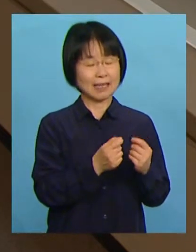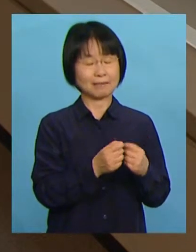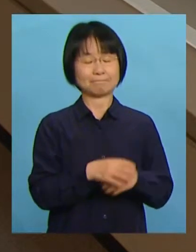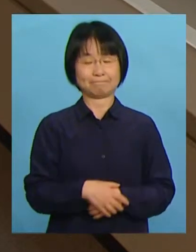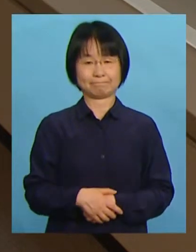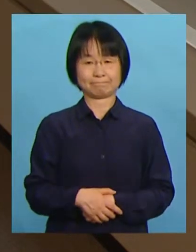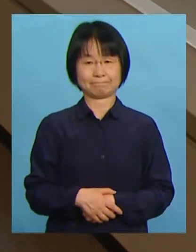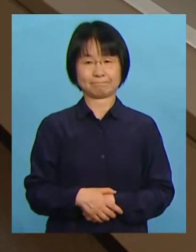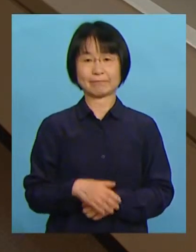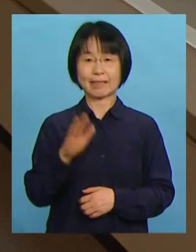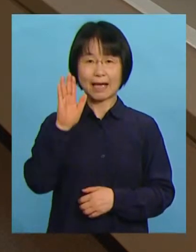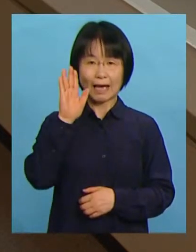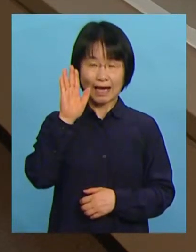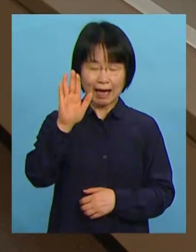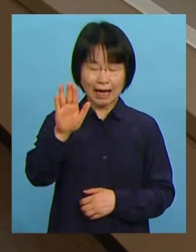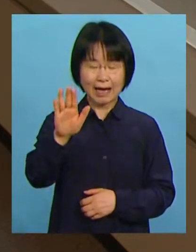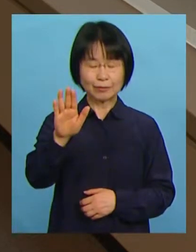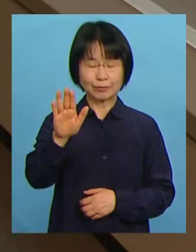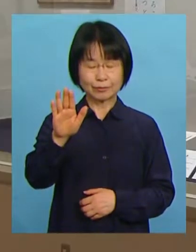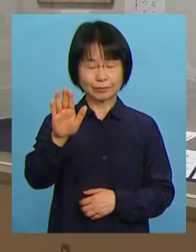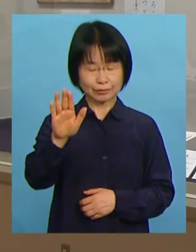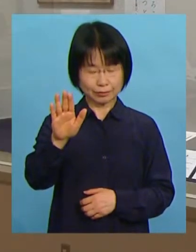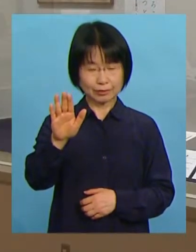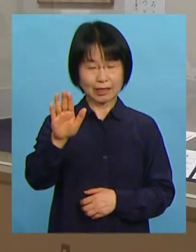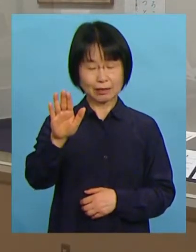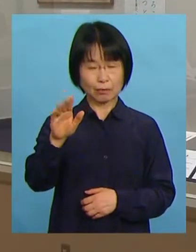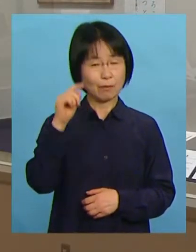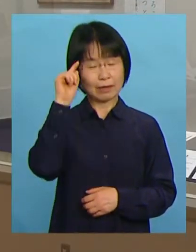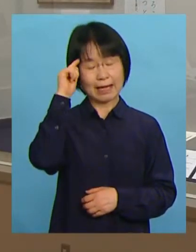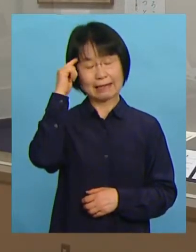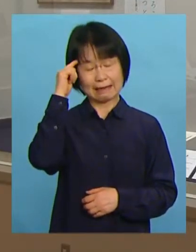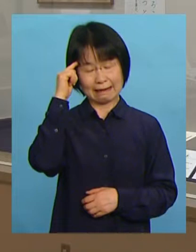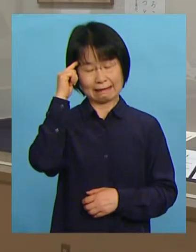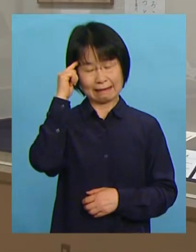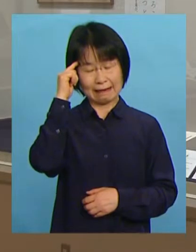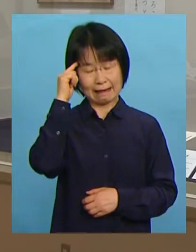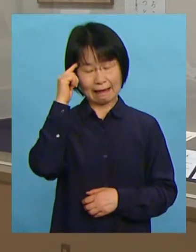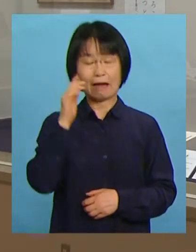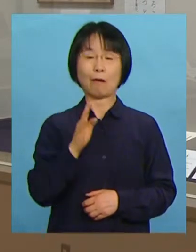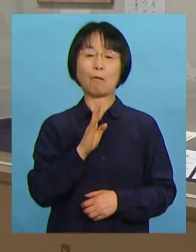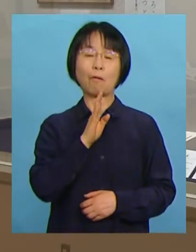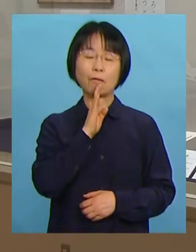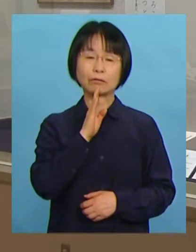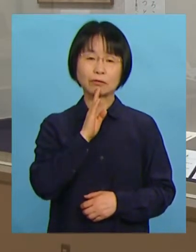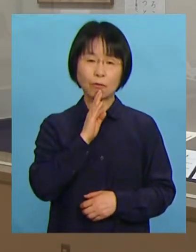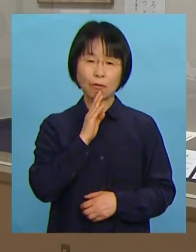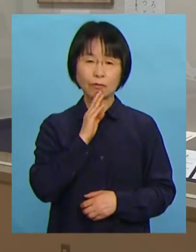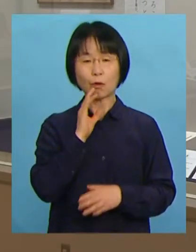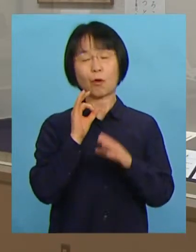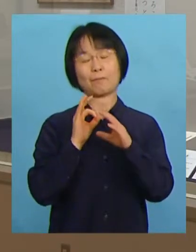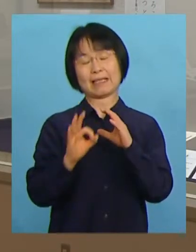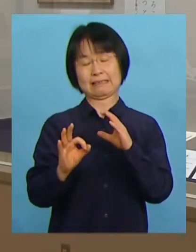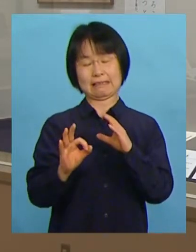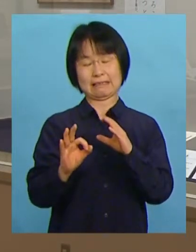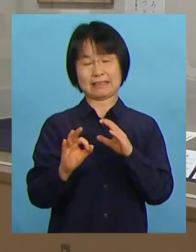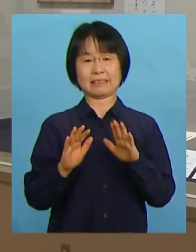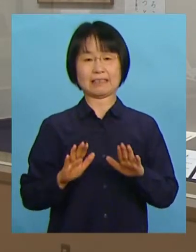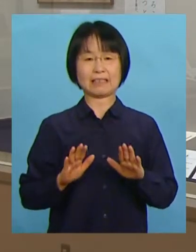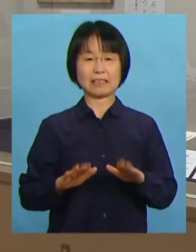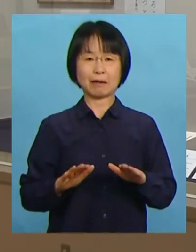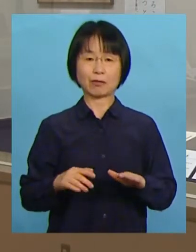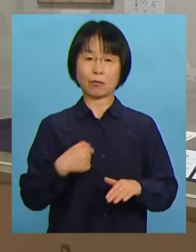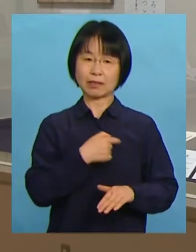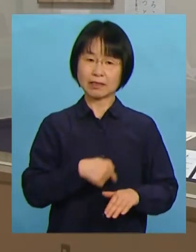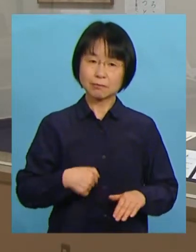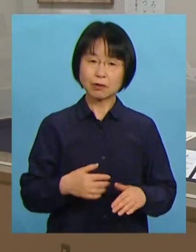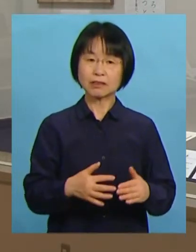に続く人々のことを思って先人たちが残した本気のメッセージです。今の時代にも心に響くメッ